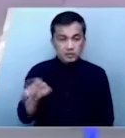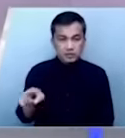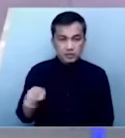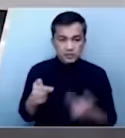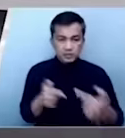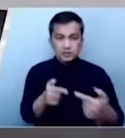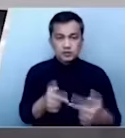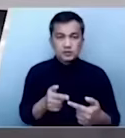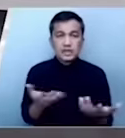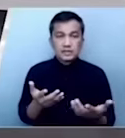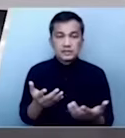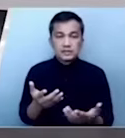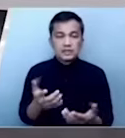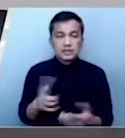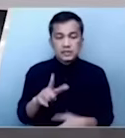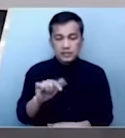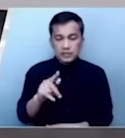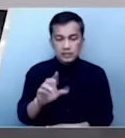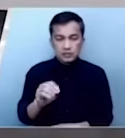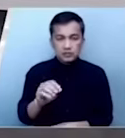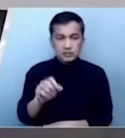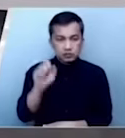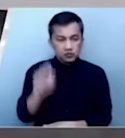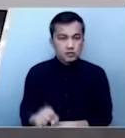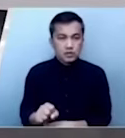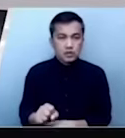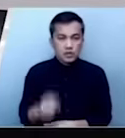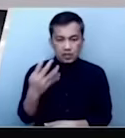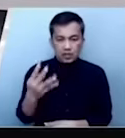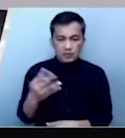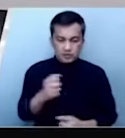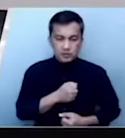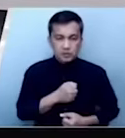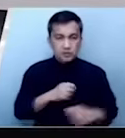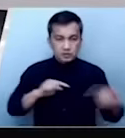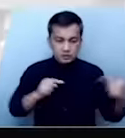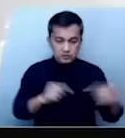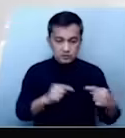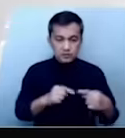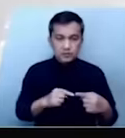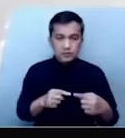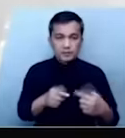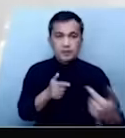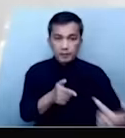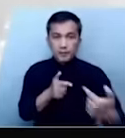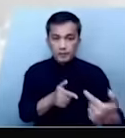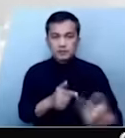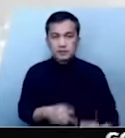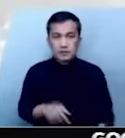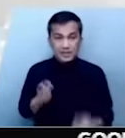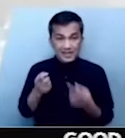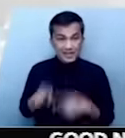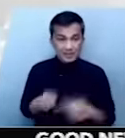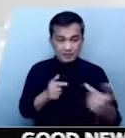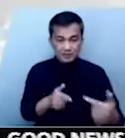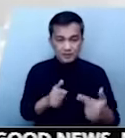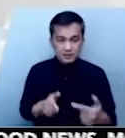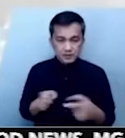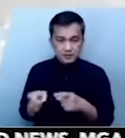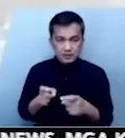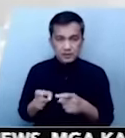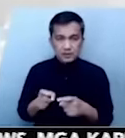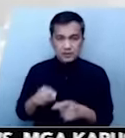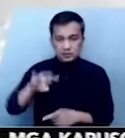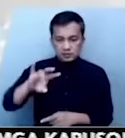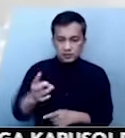Sur. Apat na sundalo naman ang sugatan sa sagupaan. Nangyari po ang bakbakan sa gitna ng operasyon ng 7th Company ng